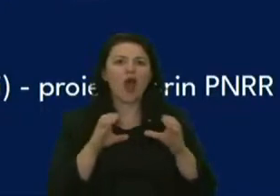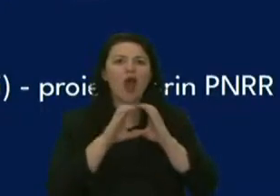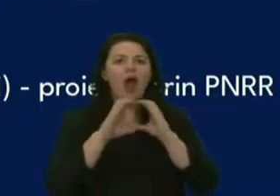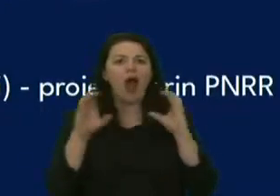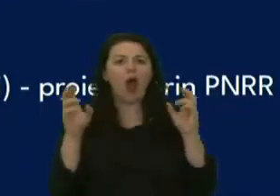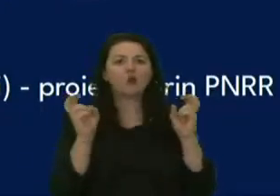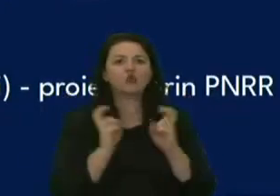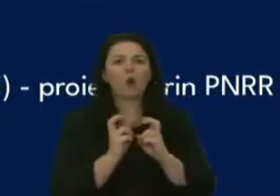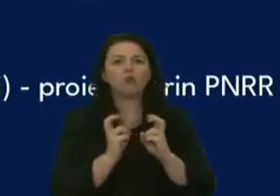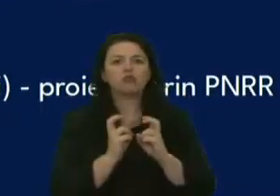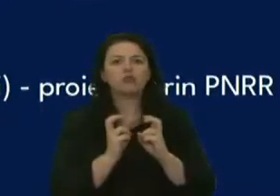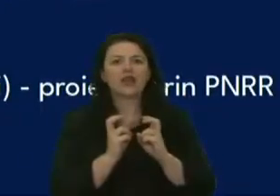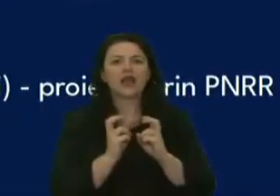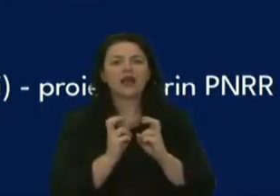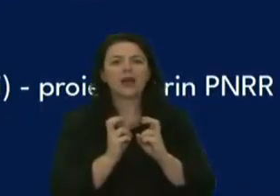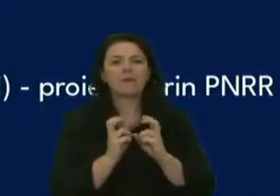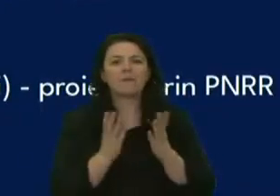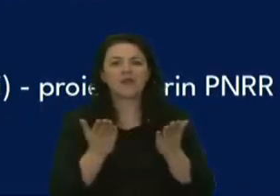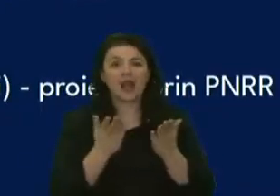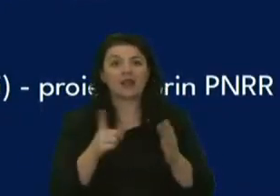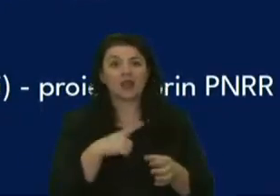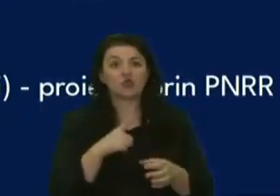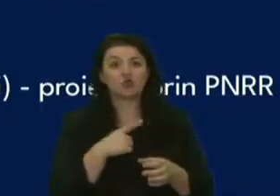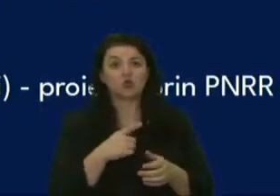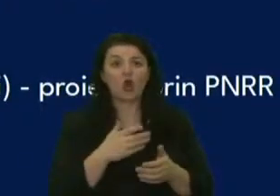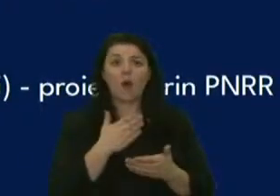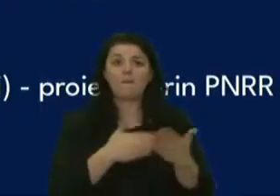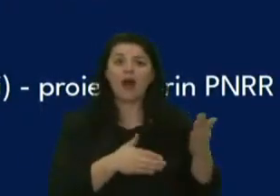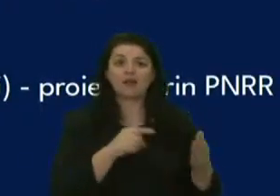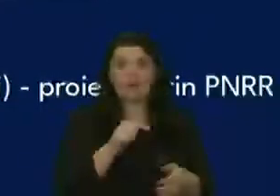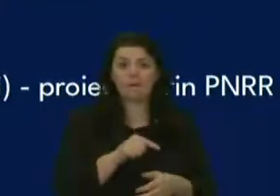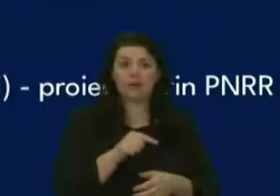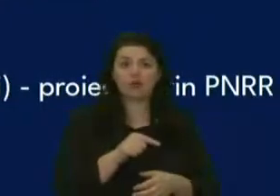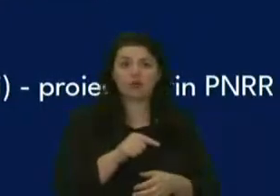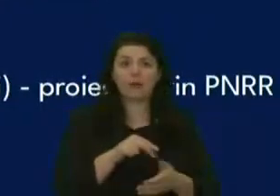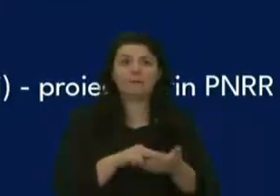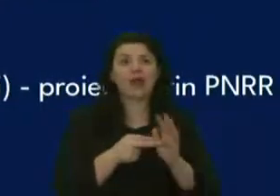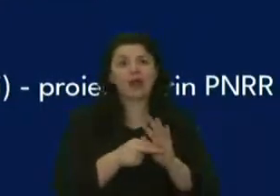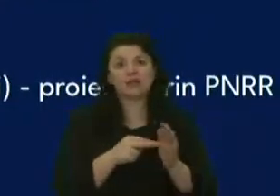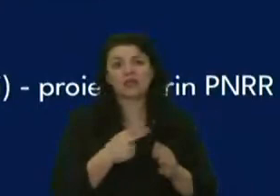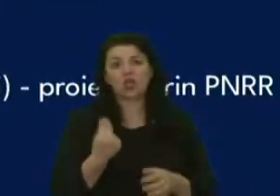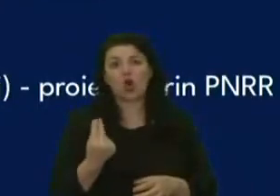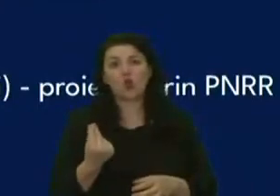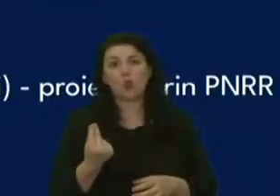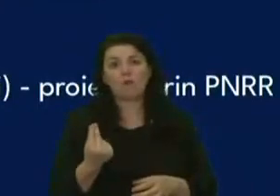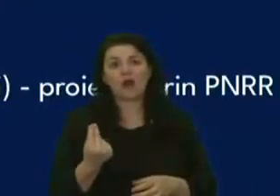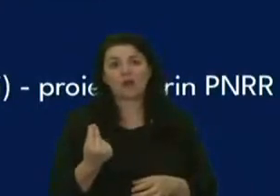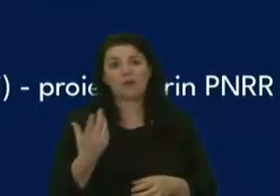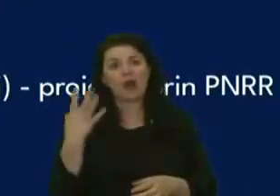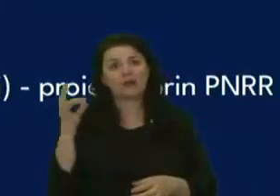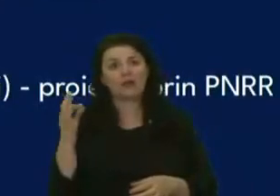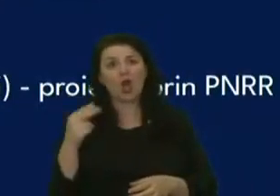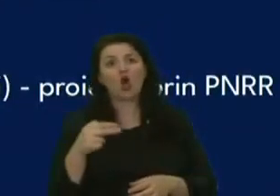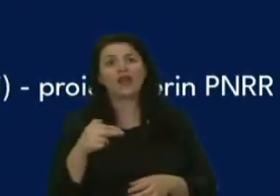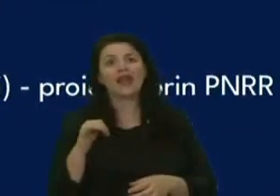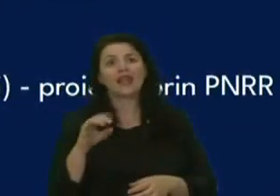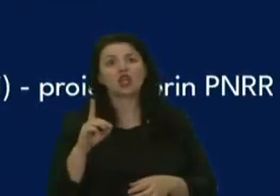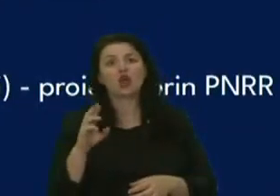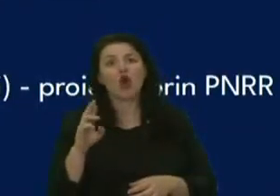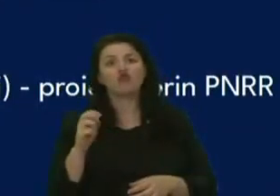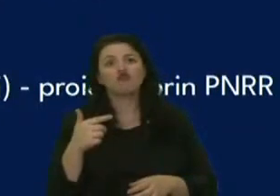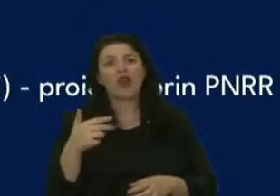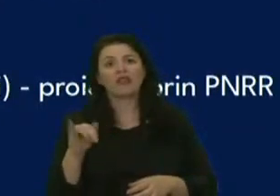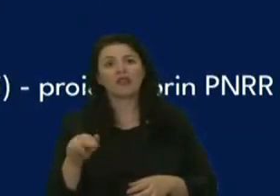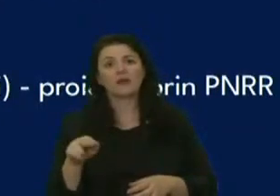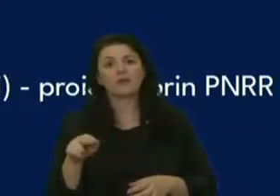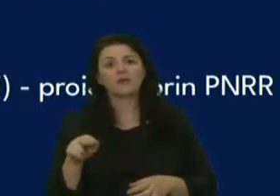autobuze articulate care deja sunt pe drum o parte dintre ele și pregătim să cumpărăm și altele inclusiv cu hidrogen cele două